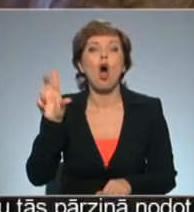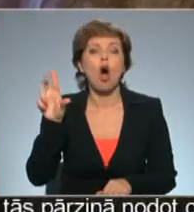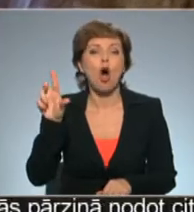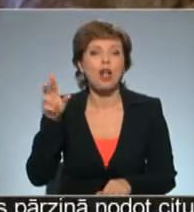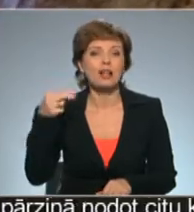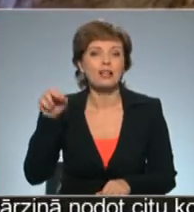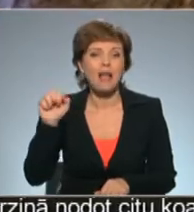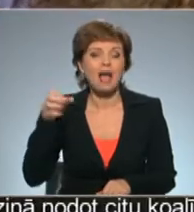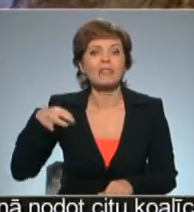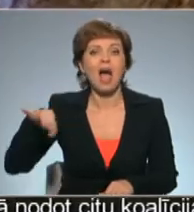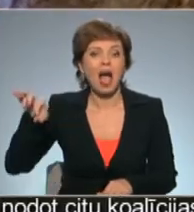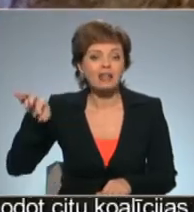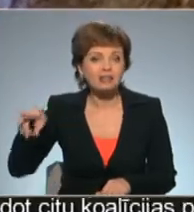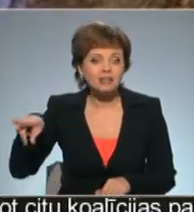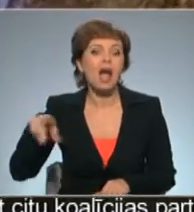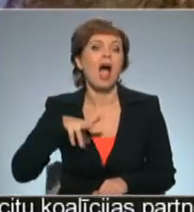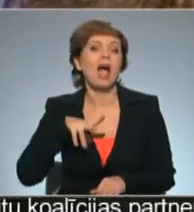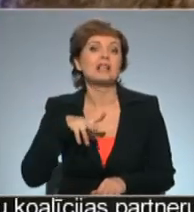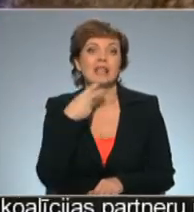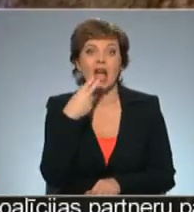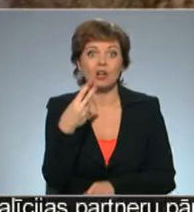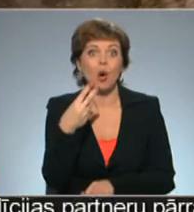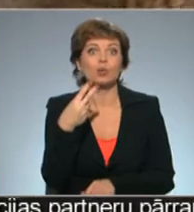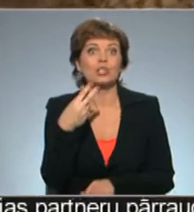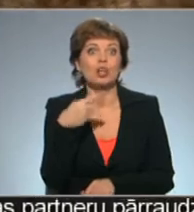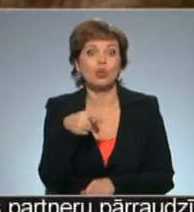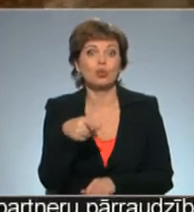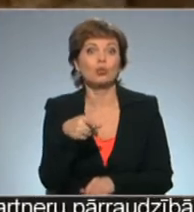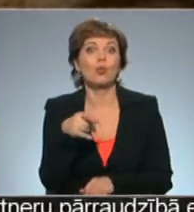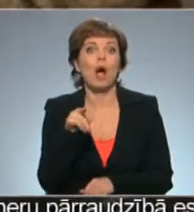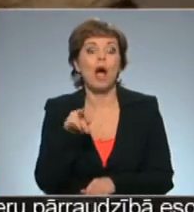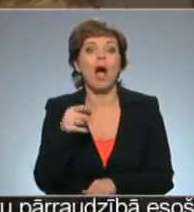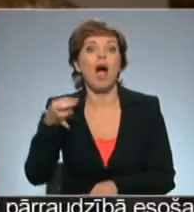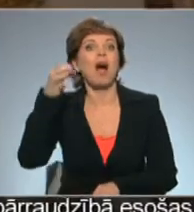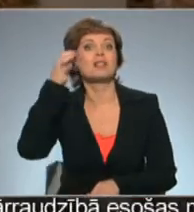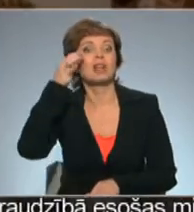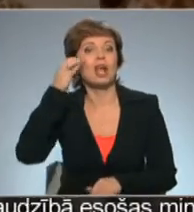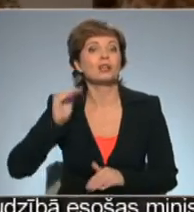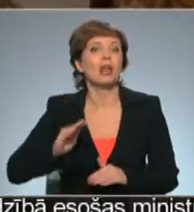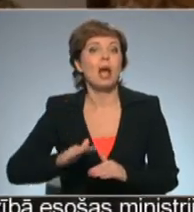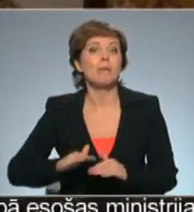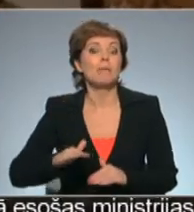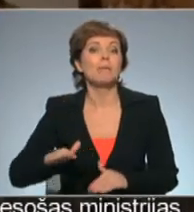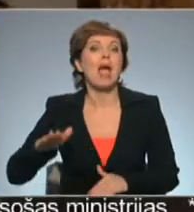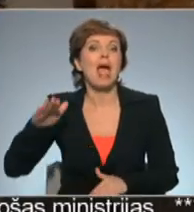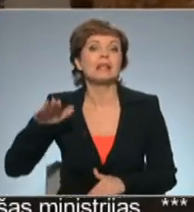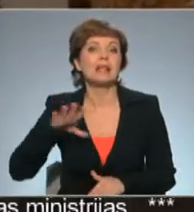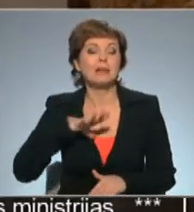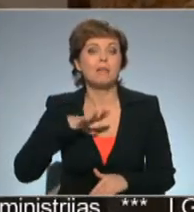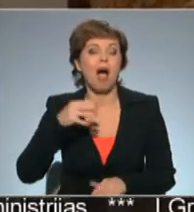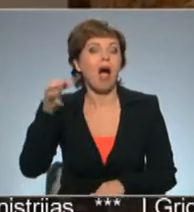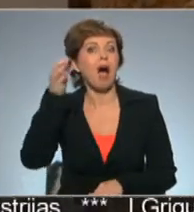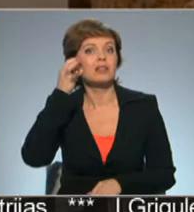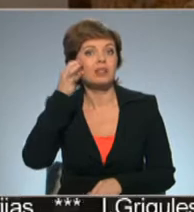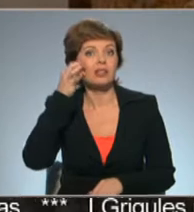leli, un es, kad ieraudzīju to vārnu, es atcerējos bērnību. Es pat atcerējos, man tā bija, ka man uzplaiksnīja, kā